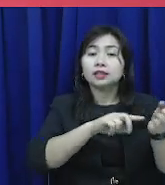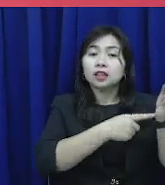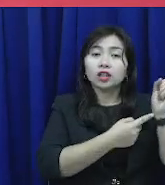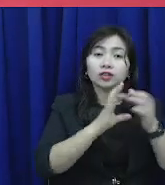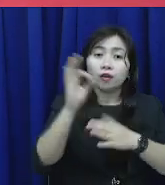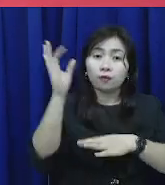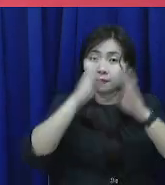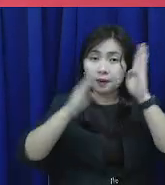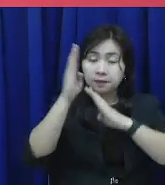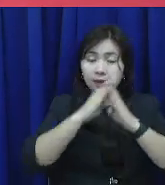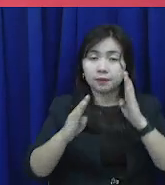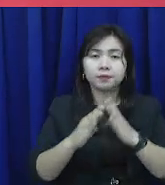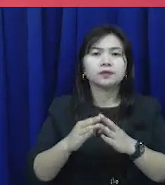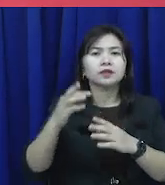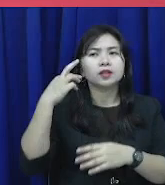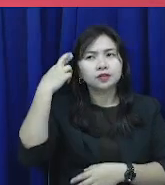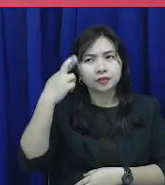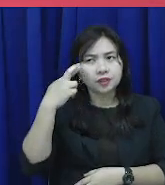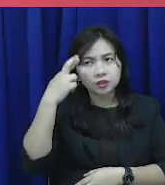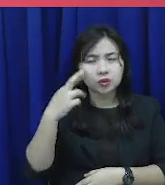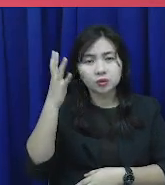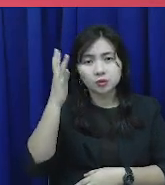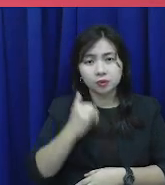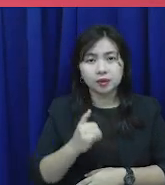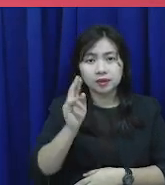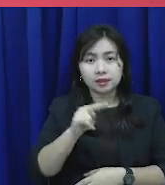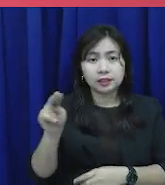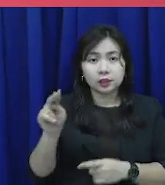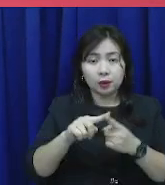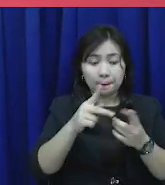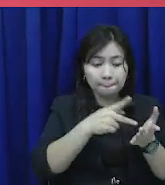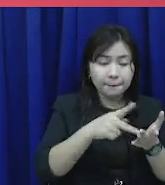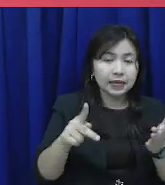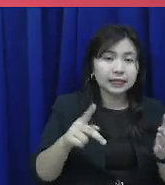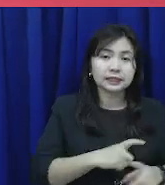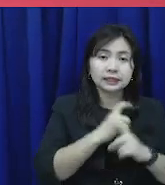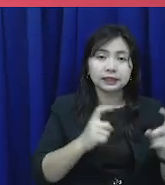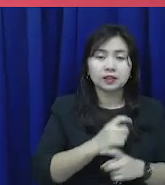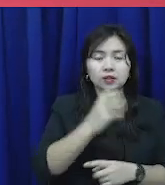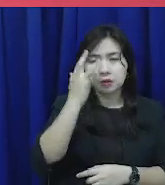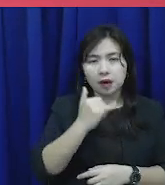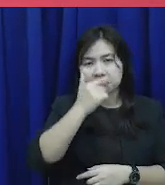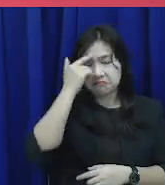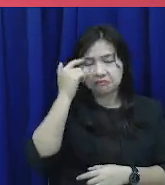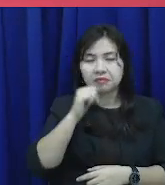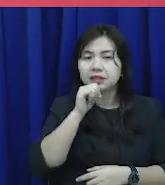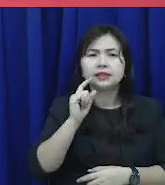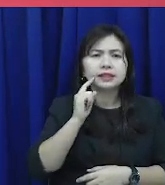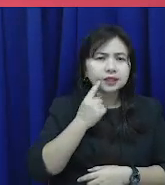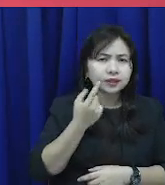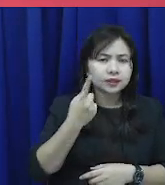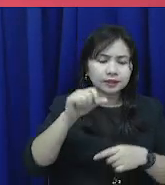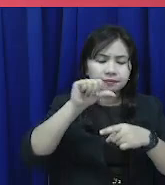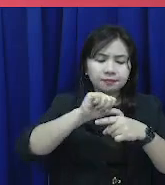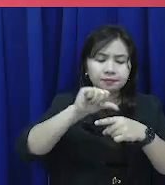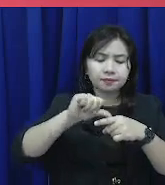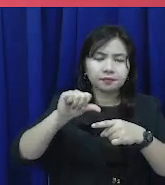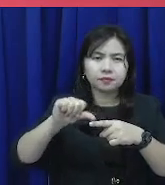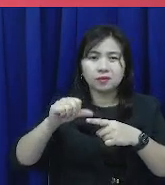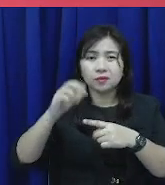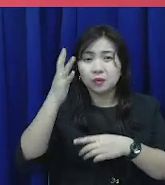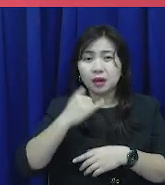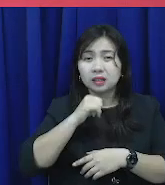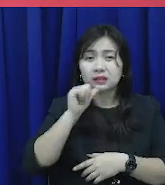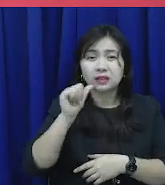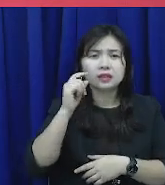Gan consequences na dapat pagbayaran hindi niya siniseryoso yung seed Bakit hindi niya Nam mas seryoso yung seed